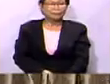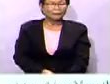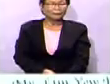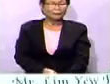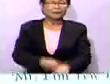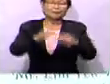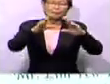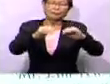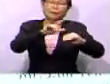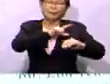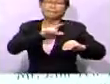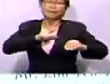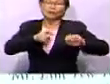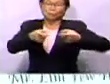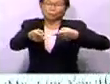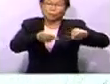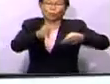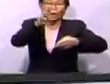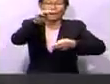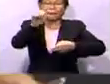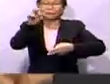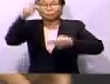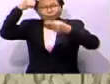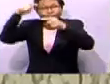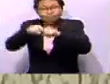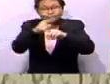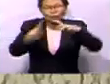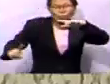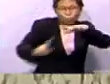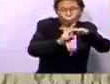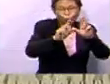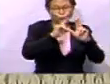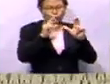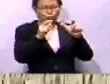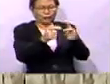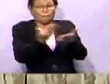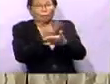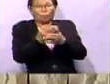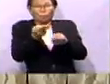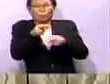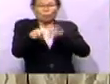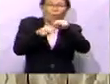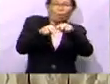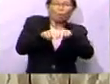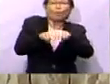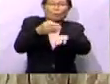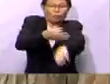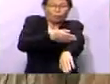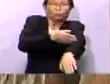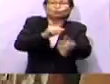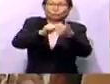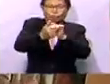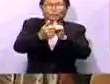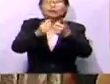Dalam itu mesyuarat, lembaga pengurus MSN juga bersetuju untuk mewujudkan satu unit baharu bagi memantau perkembangan sukan makin berkembang,